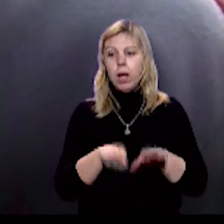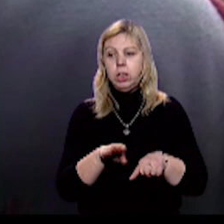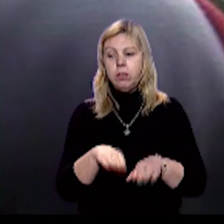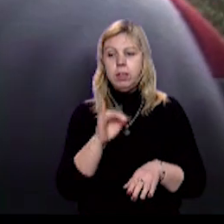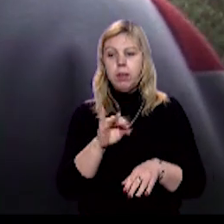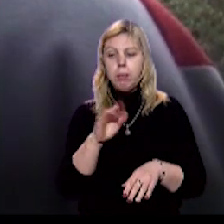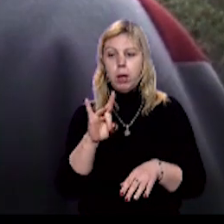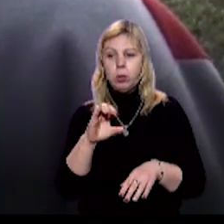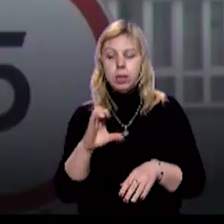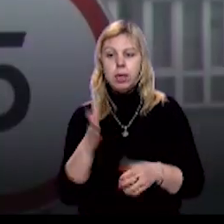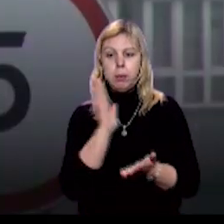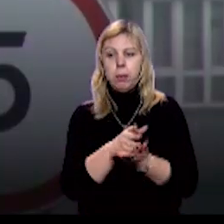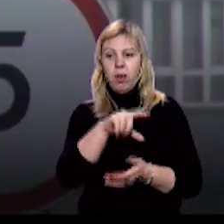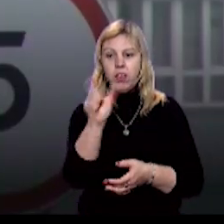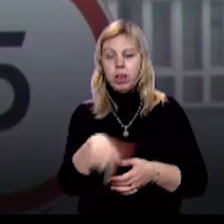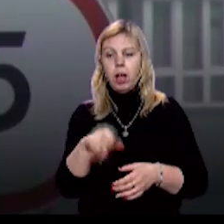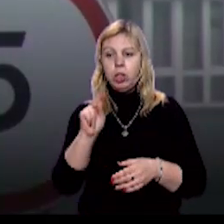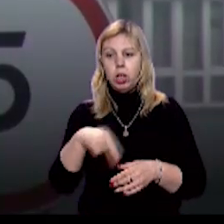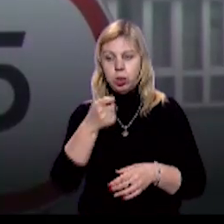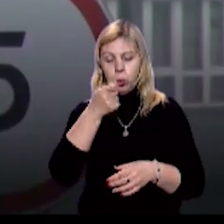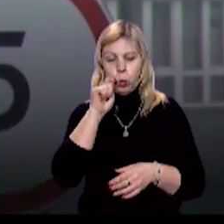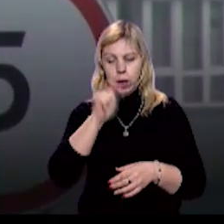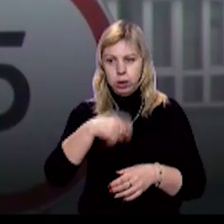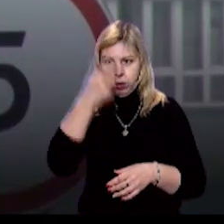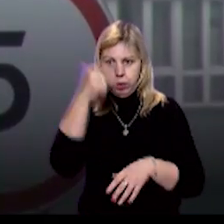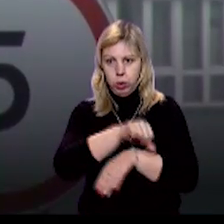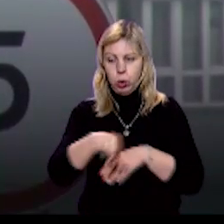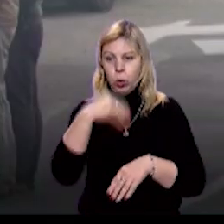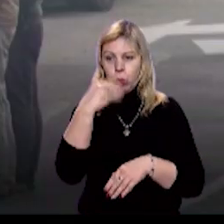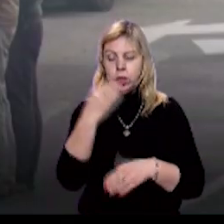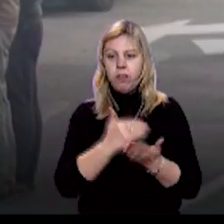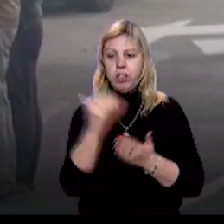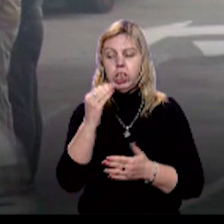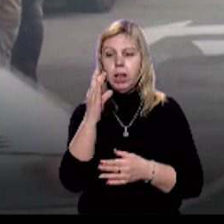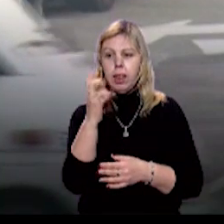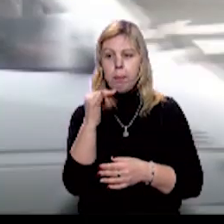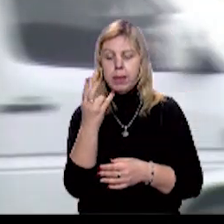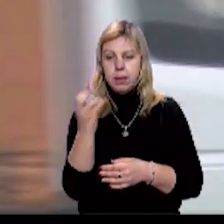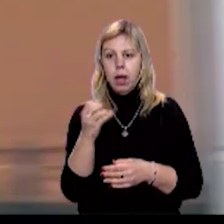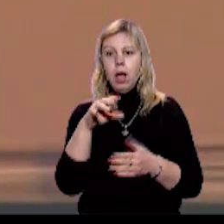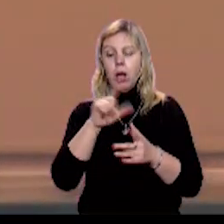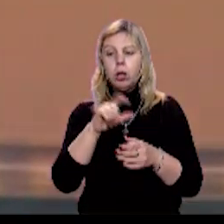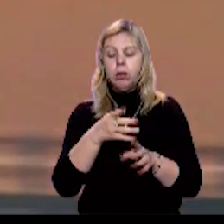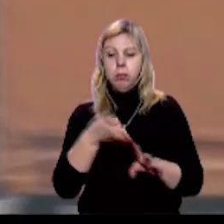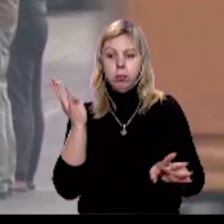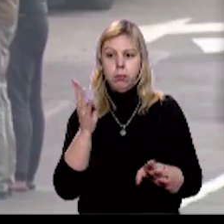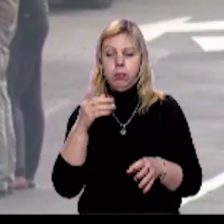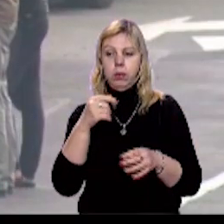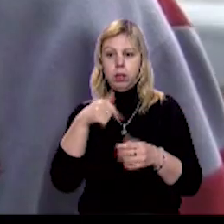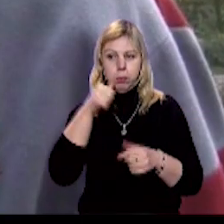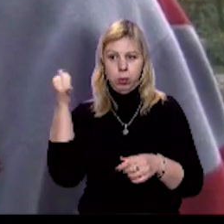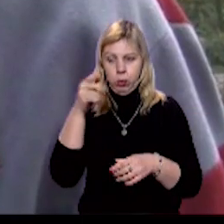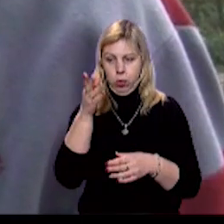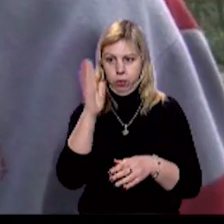Мукачевець Іван Марусинець прямує в Італію через українсько-словацький кордон Ужгород-Вишня-Нємецьке. Розповідає, стоїть в черзі із минулого